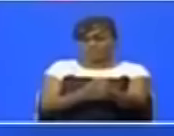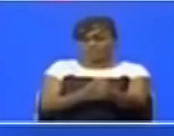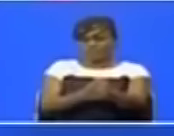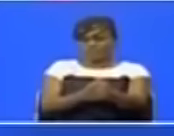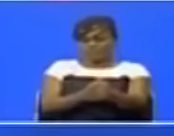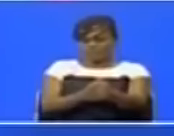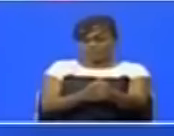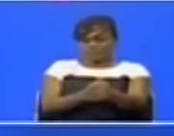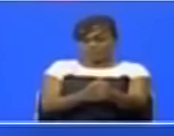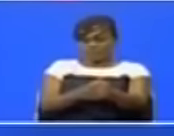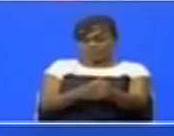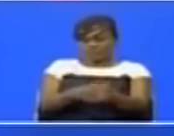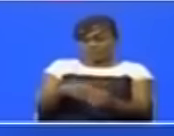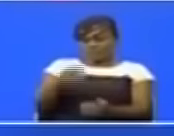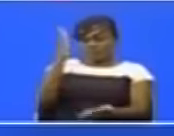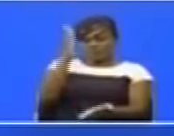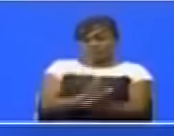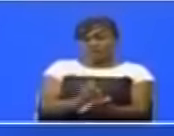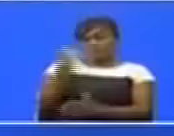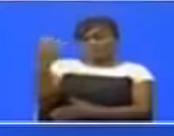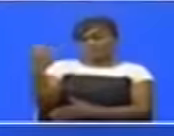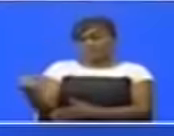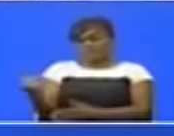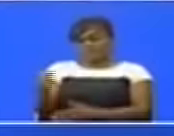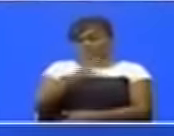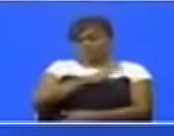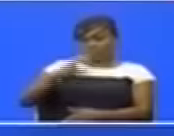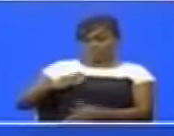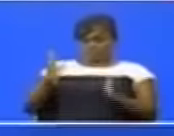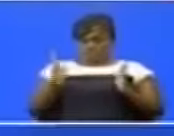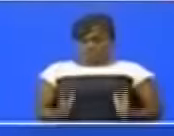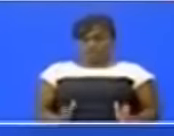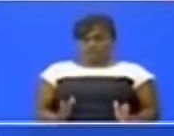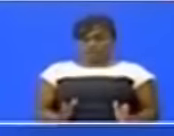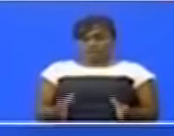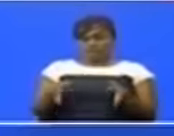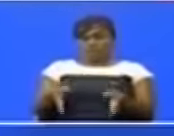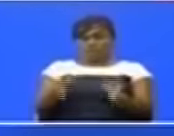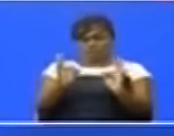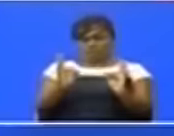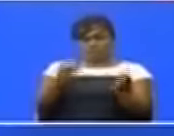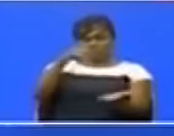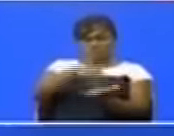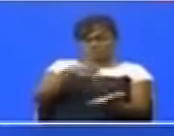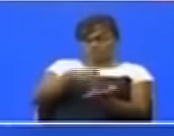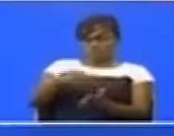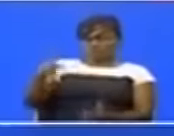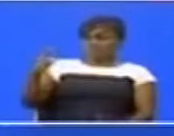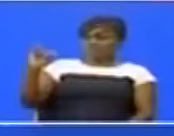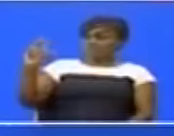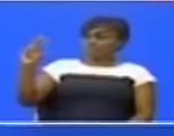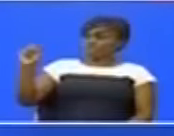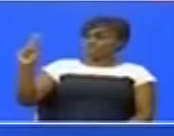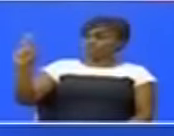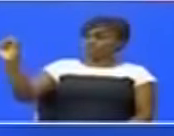Chepkonga iliyopitisha maafisa watano wa tume ya kupambana na ufisadi. Maafisa hao ni pamoja na Philip Kinusu